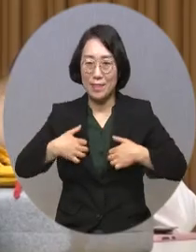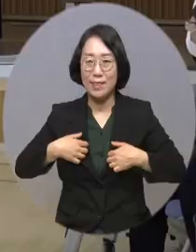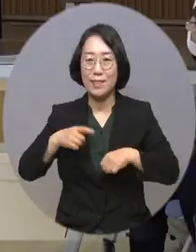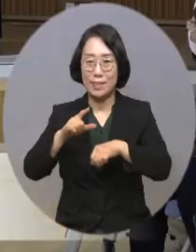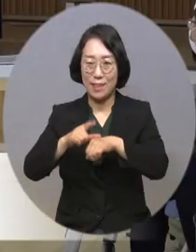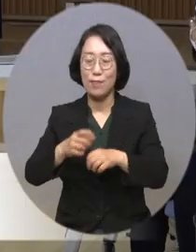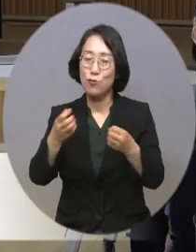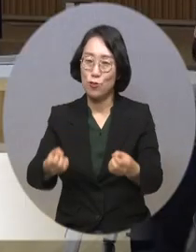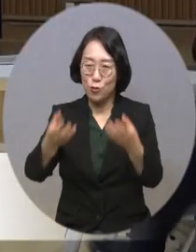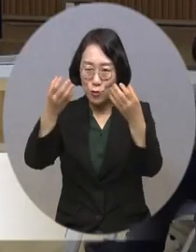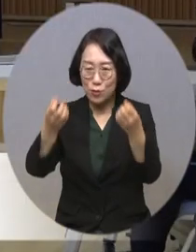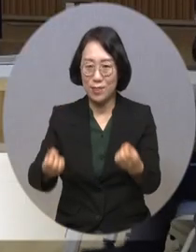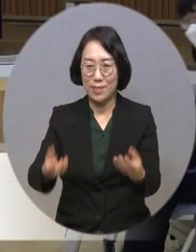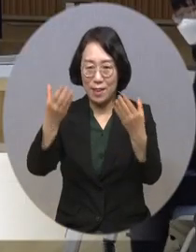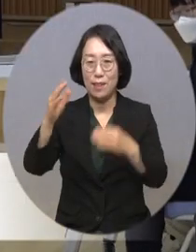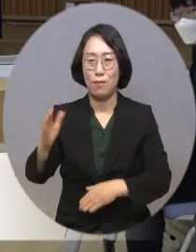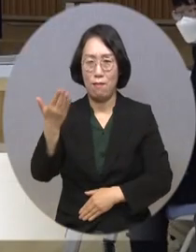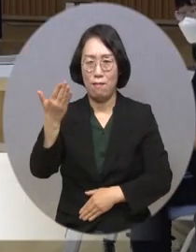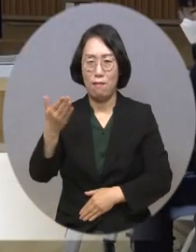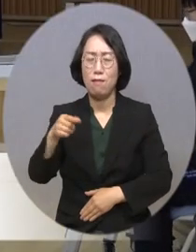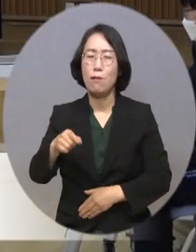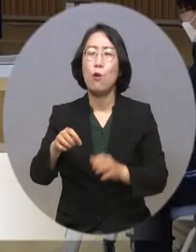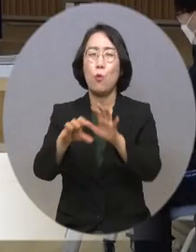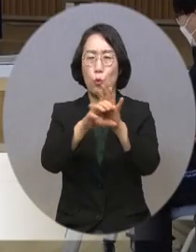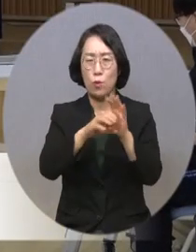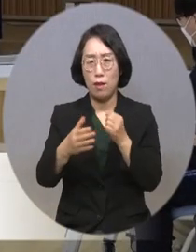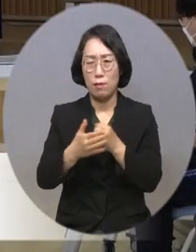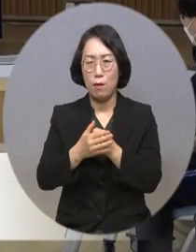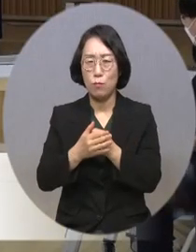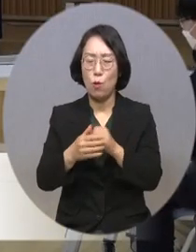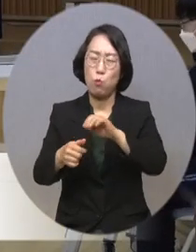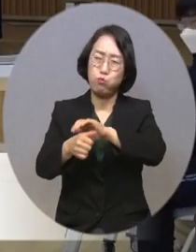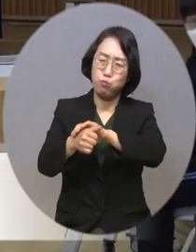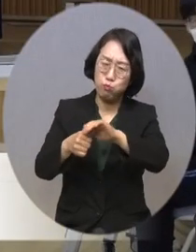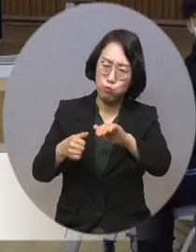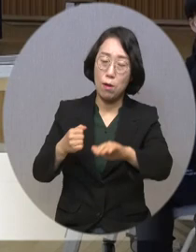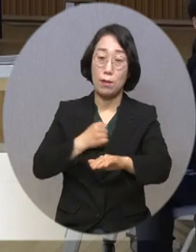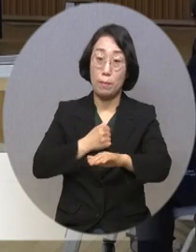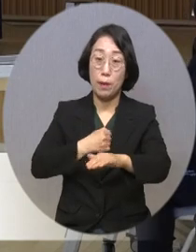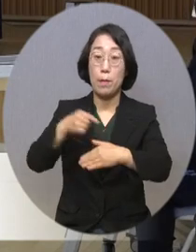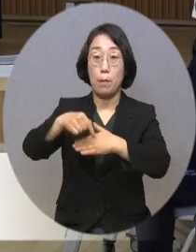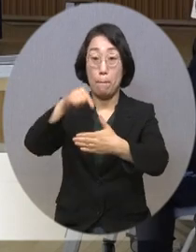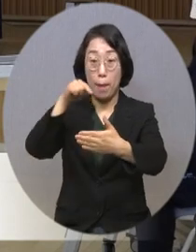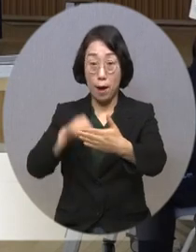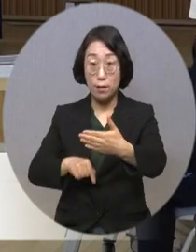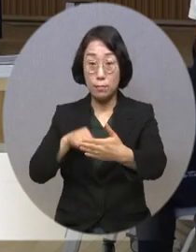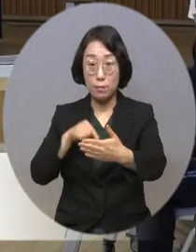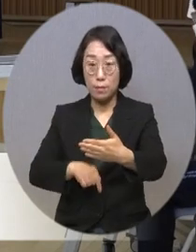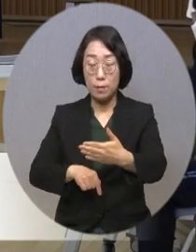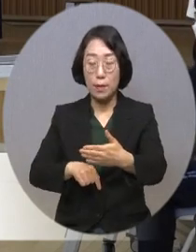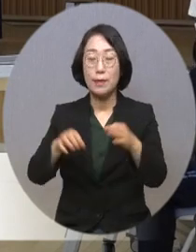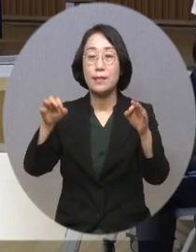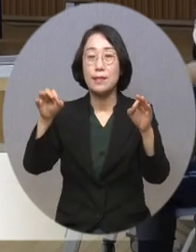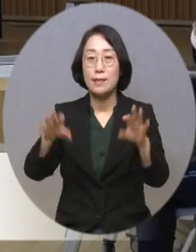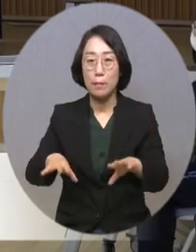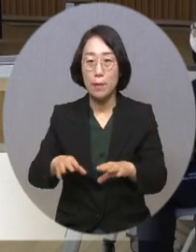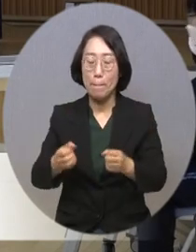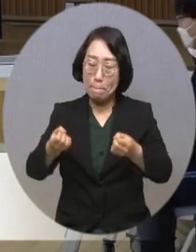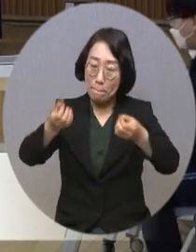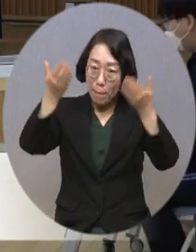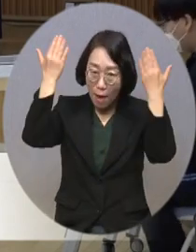시간입니다. 그동안 코로나로 인해서 많이 움츠러들이고 그리고 답답했던 마음들을 잠시나마